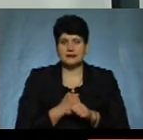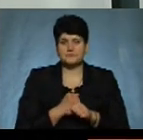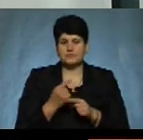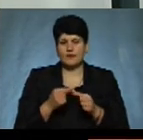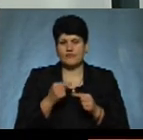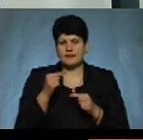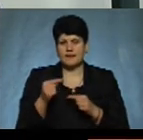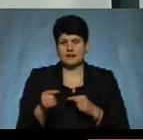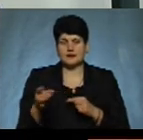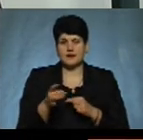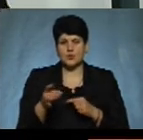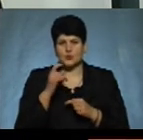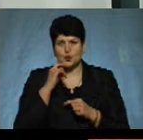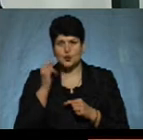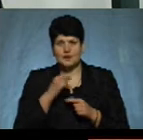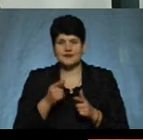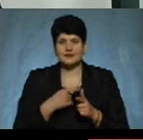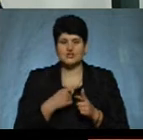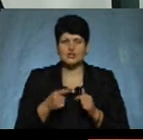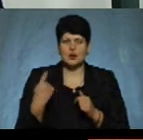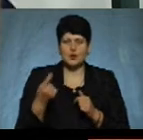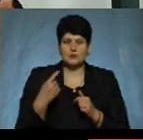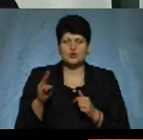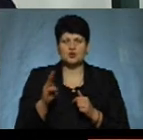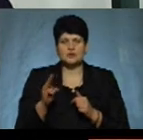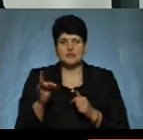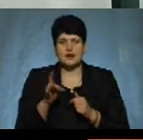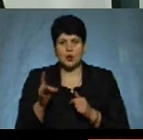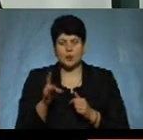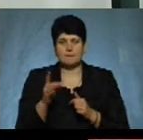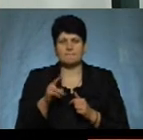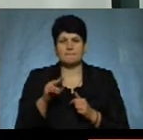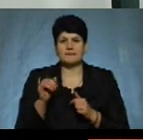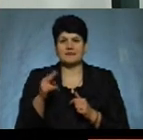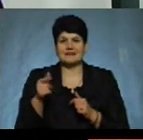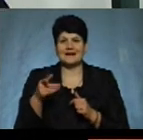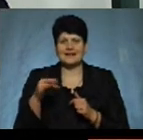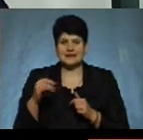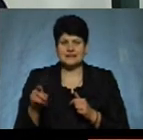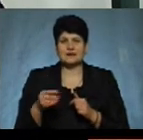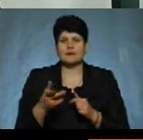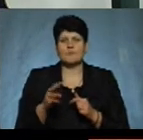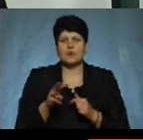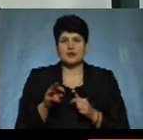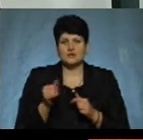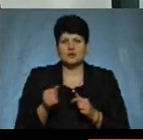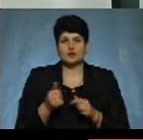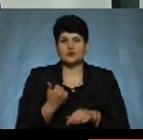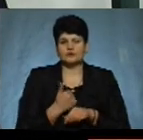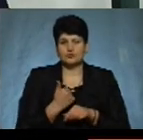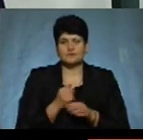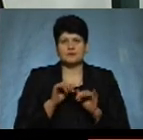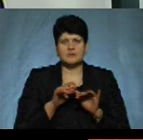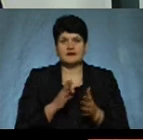віддалені райони України чи області, Шумський район, Підгаєцький, Монастирський, то основною річчю є